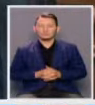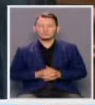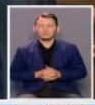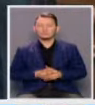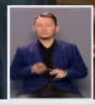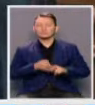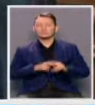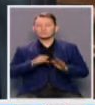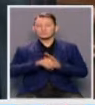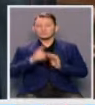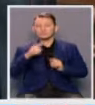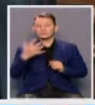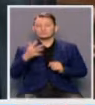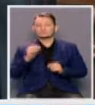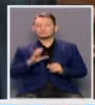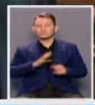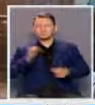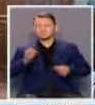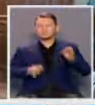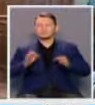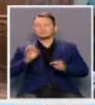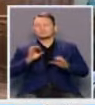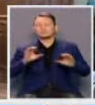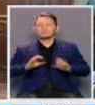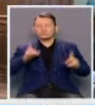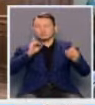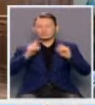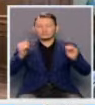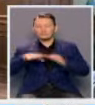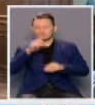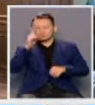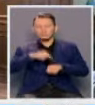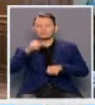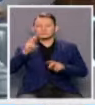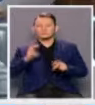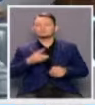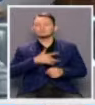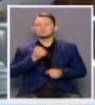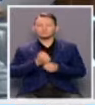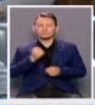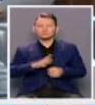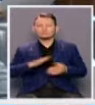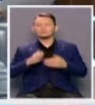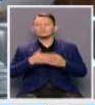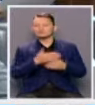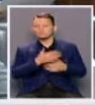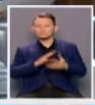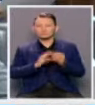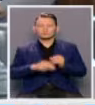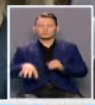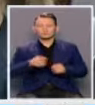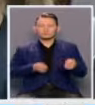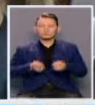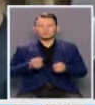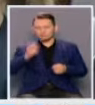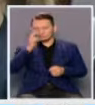Осылайша 1.5 сағатқа созылған әдеп кеңесінің кезекті отырысы өзгелерге сабақ болатындай шешімдермен аяқталды. Нәтижесінде агенттіктің